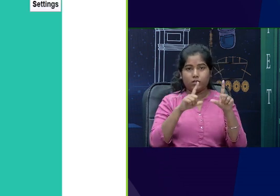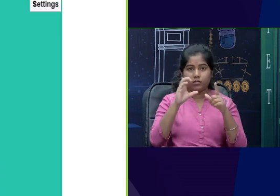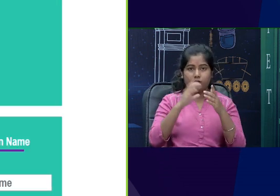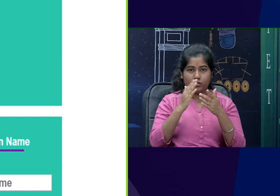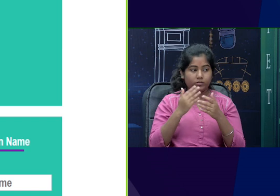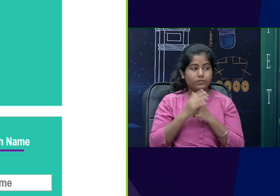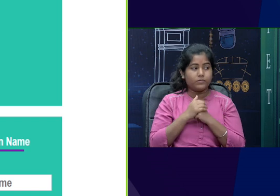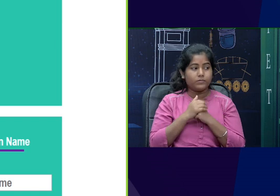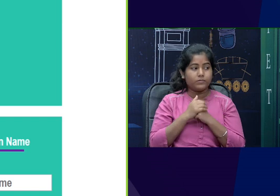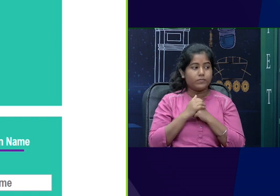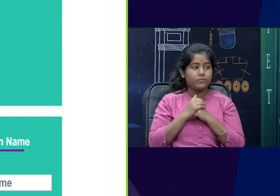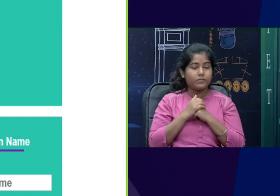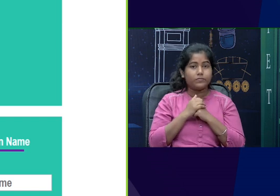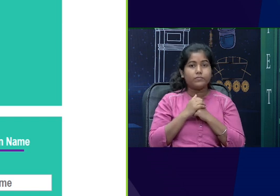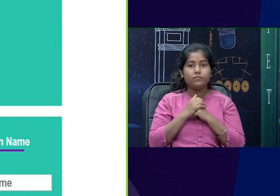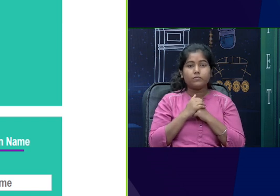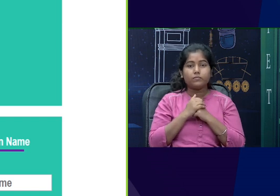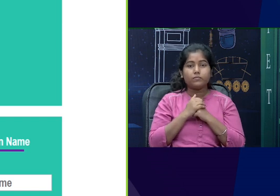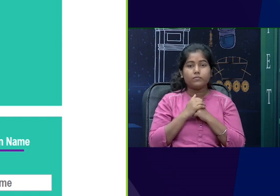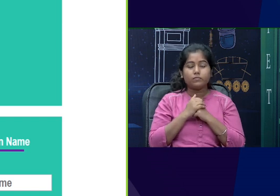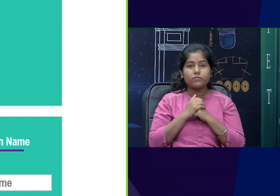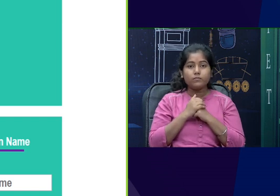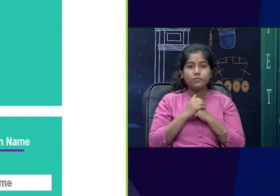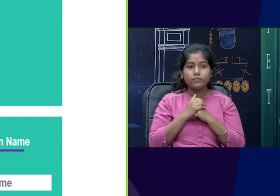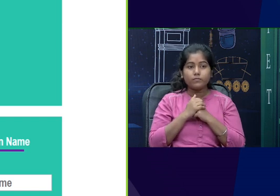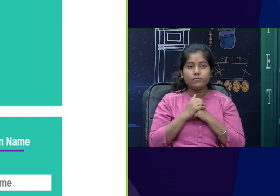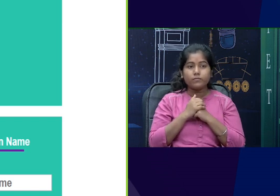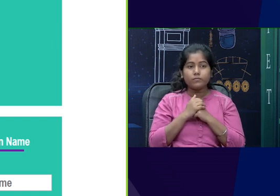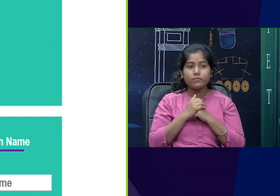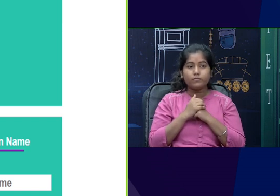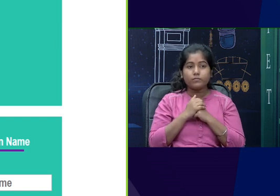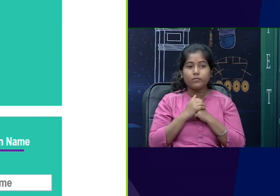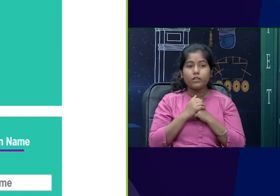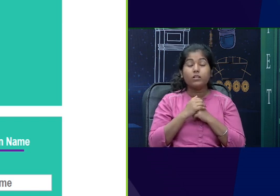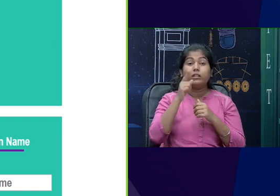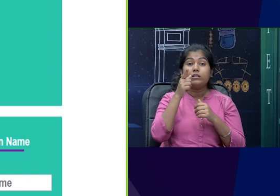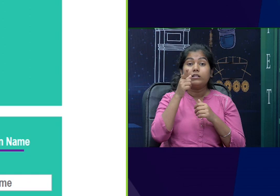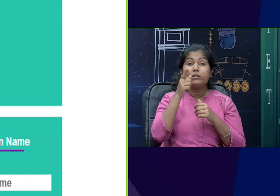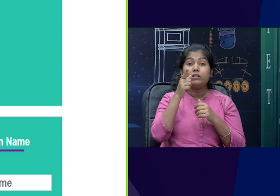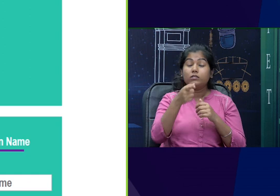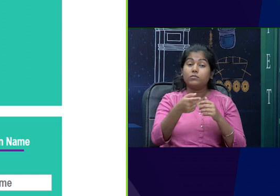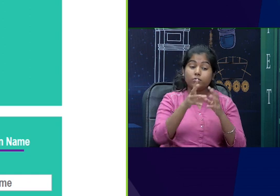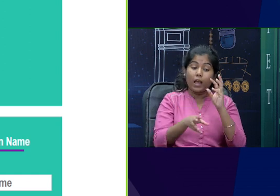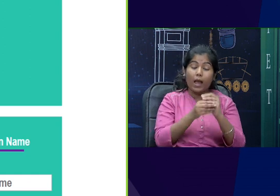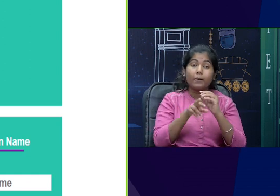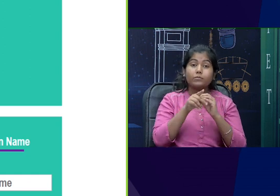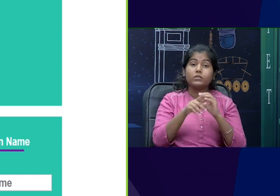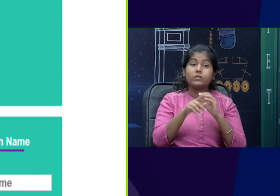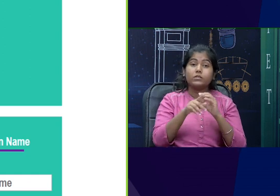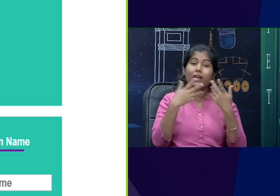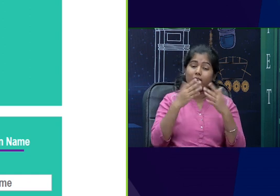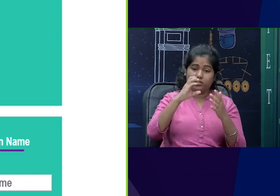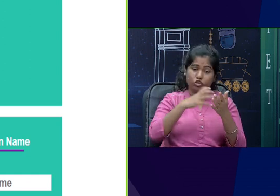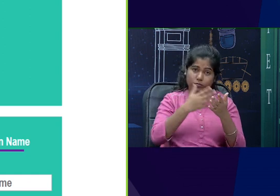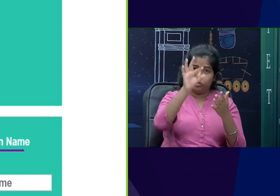नेक्स्ट स्लाइड। ठीक है, मैंने इस लेसन में, देखिए इसमें आप लेसन ऐड कर सकते हैं, यानी कि लेसन आप बना सकते